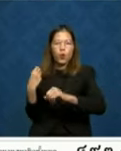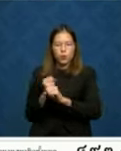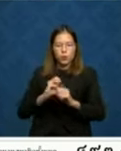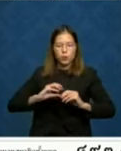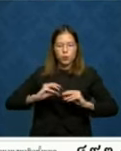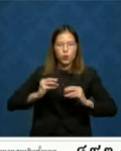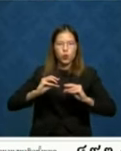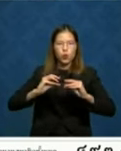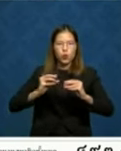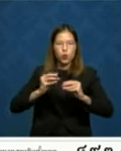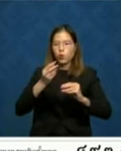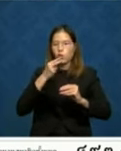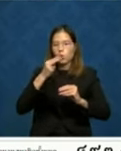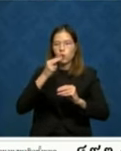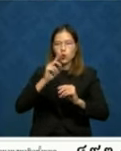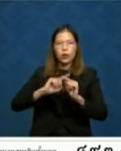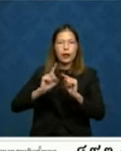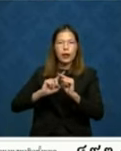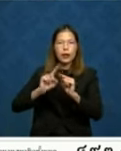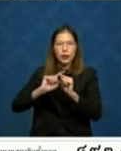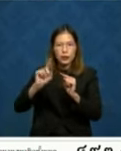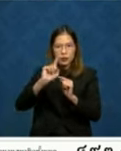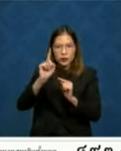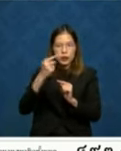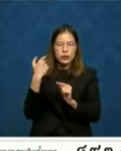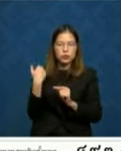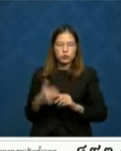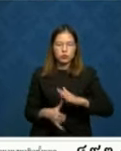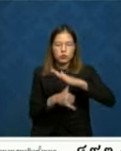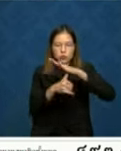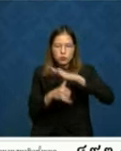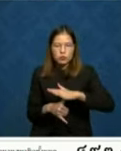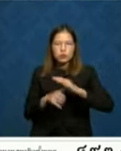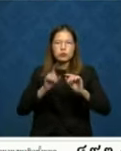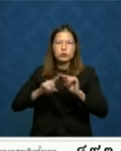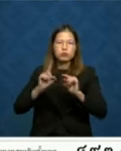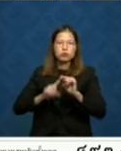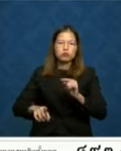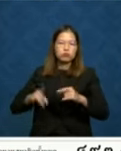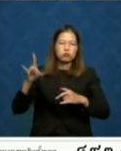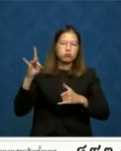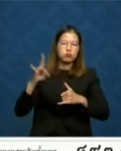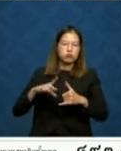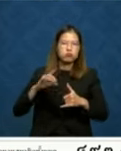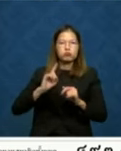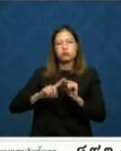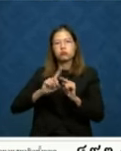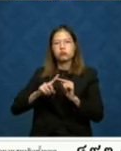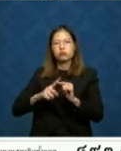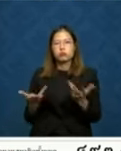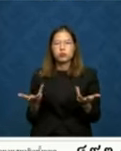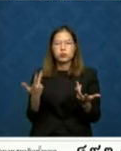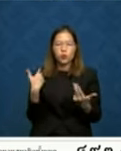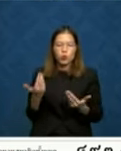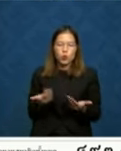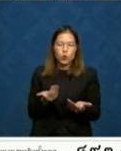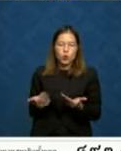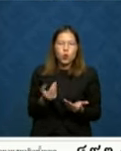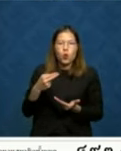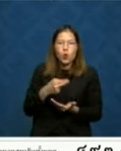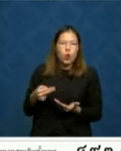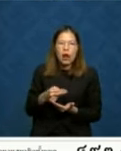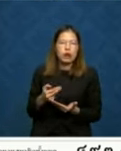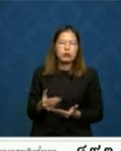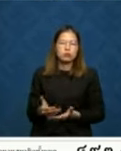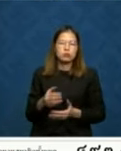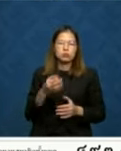ดขี่ข่มเหงหลังแกนะครับจนรุ่นลูกรุ่นหลานต้องละทิ้